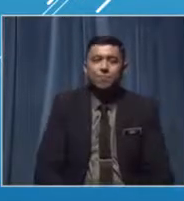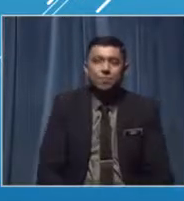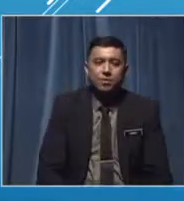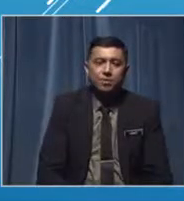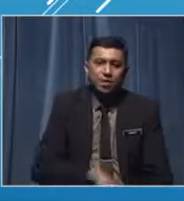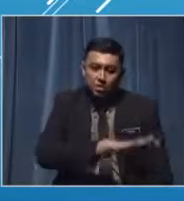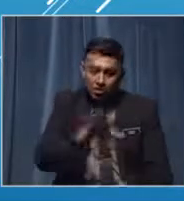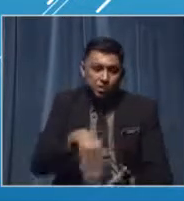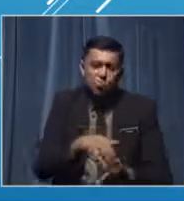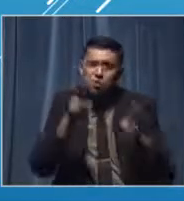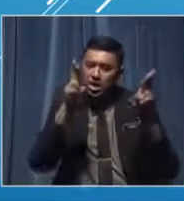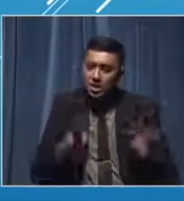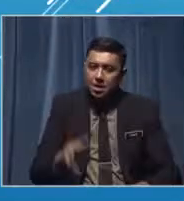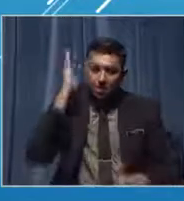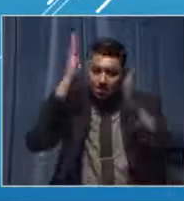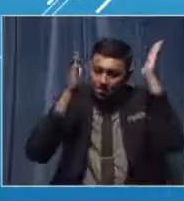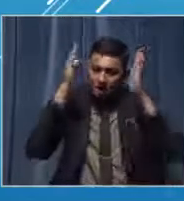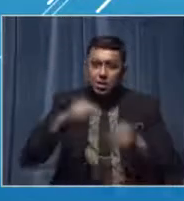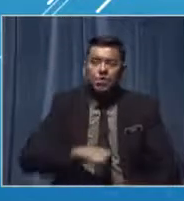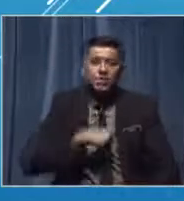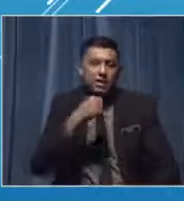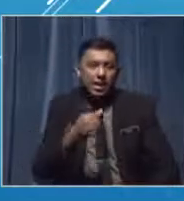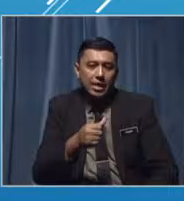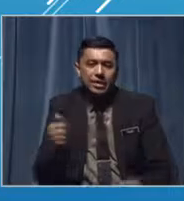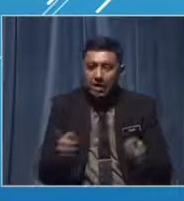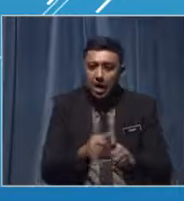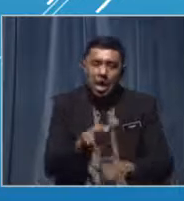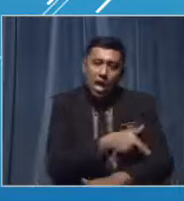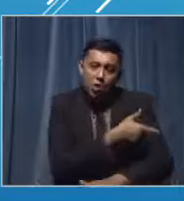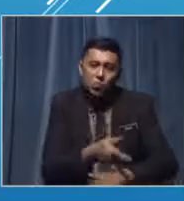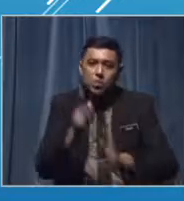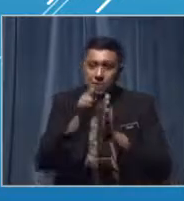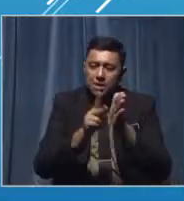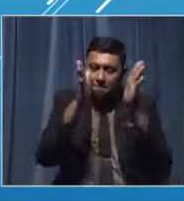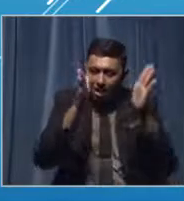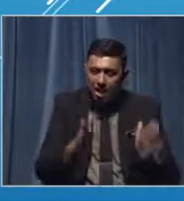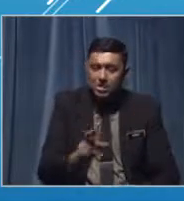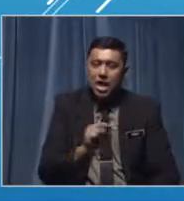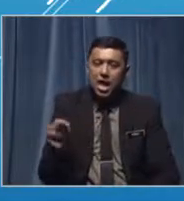Semua rakyat Malaysia berbangga dengan lagu kebangsaan kita.